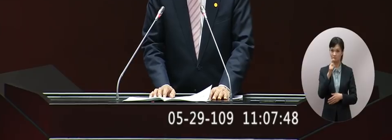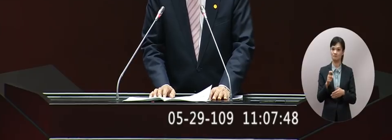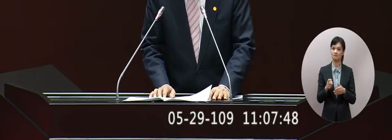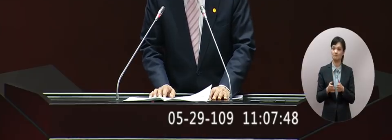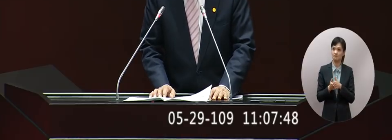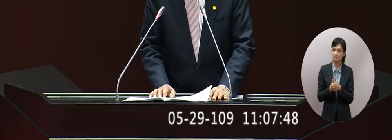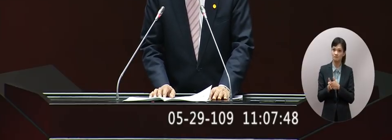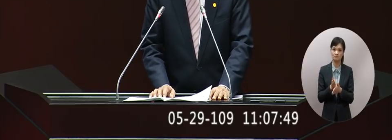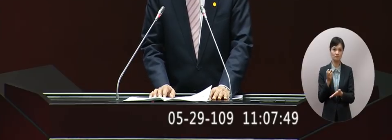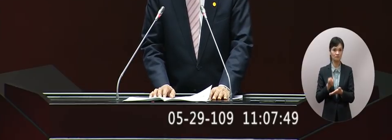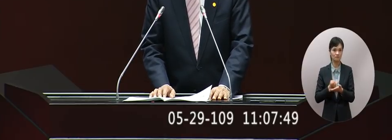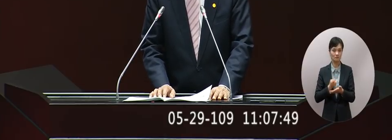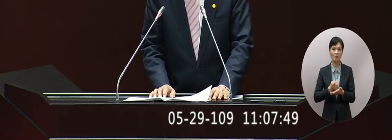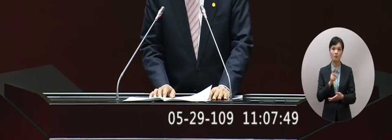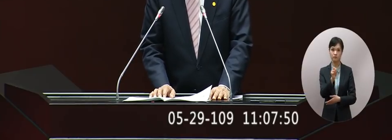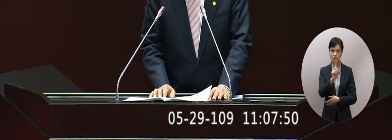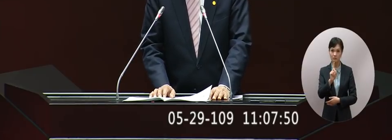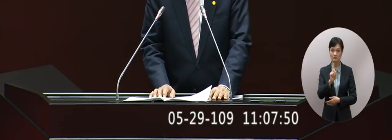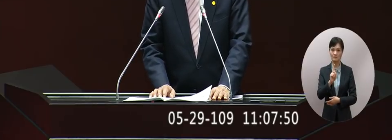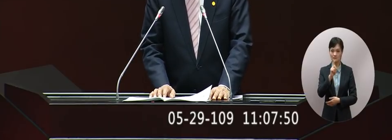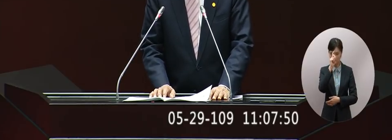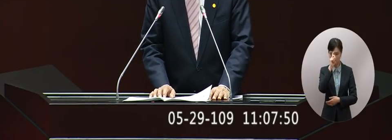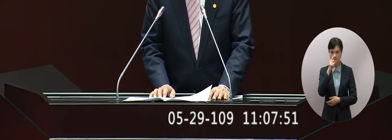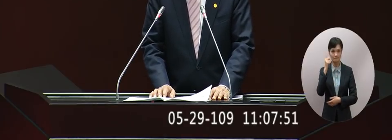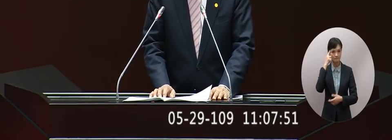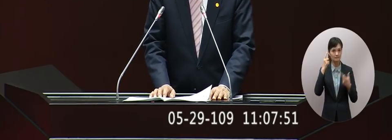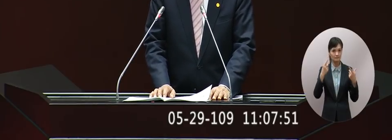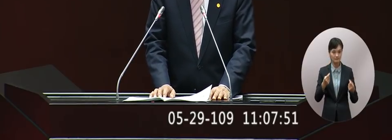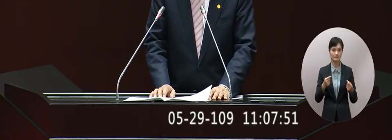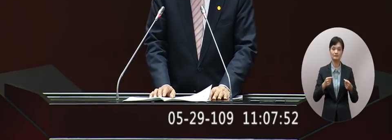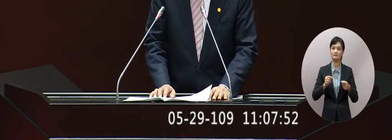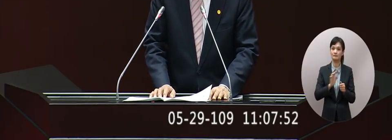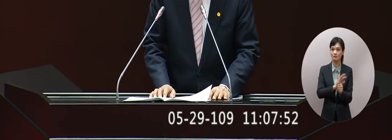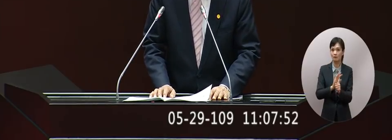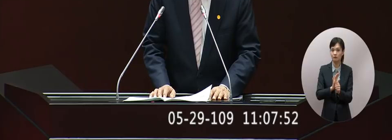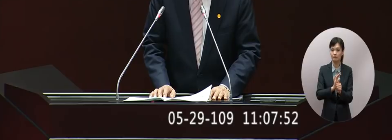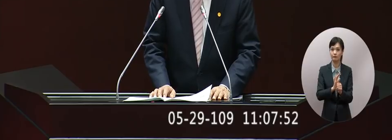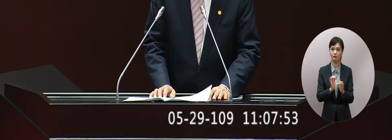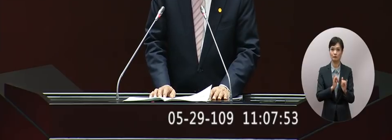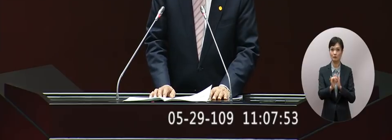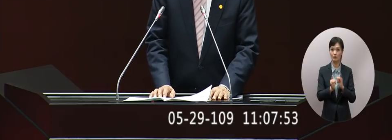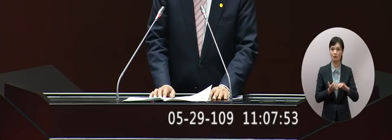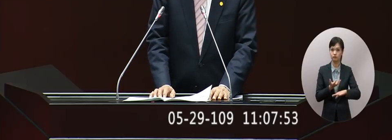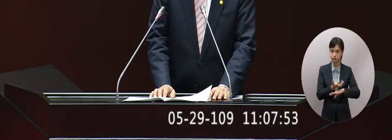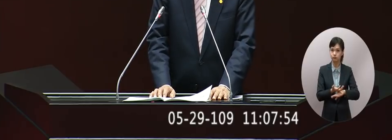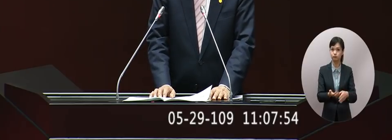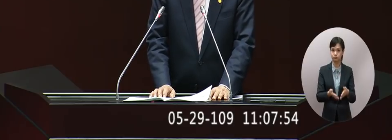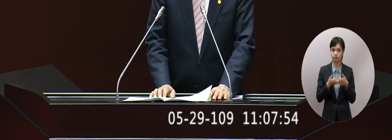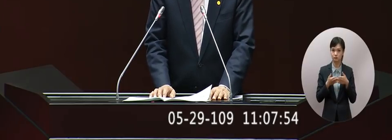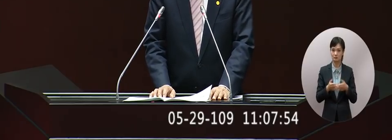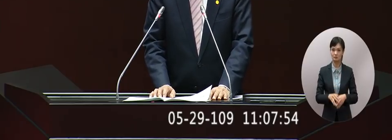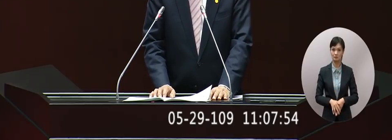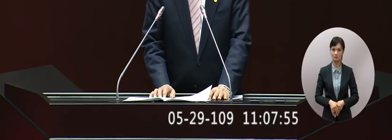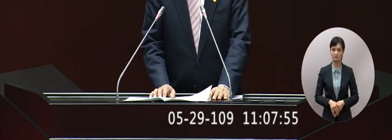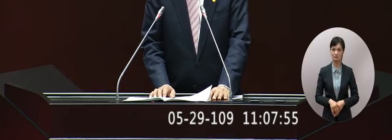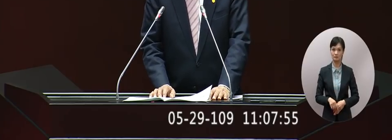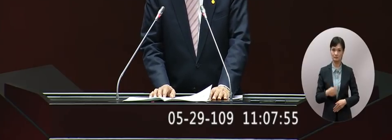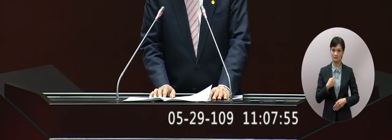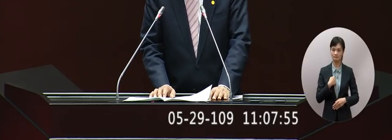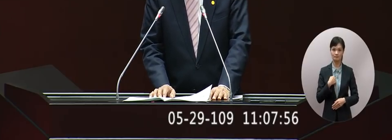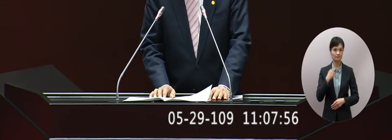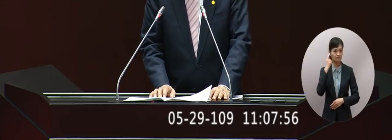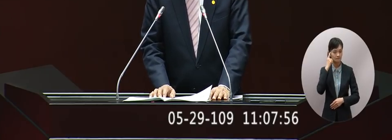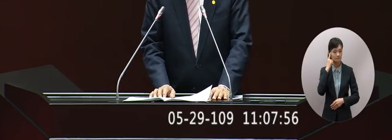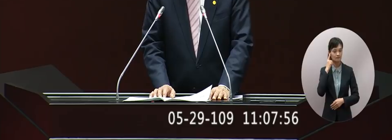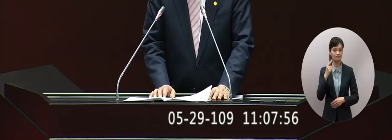要接地气，会做事，所以我们也从这件事情上鼓励所有的公务